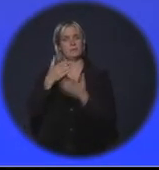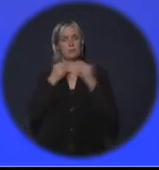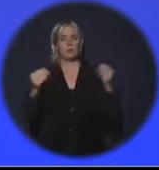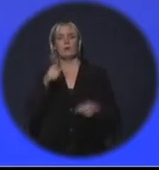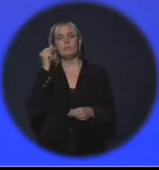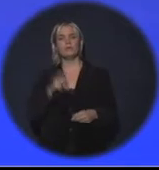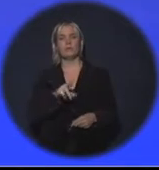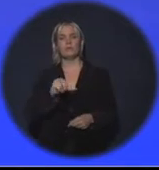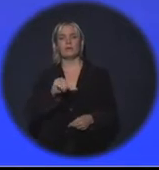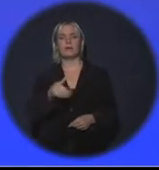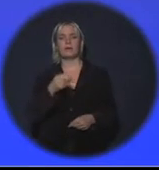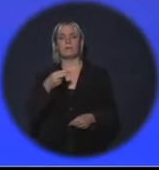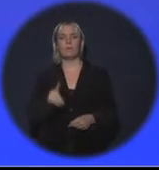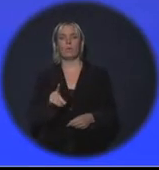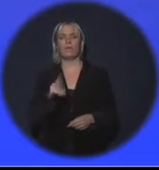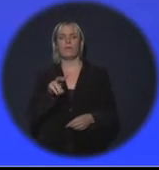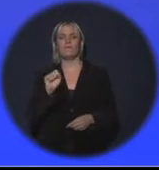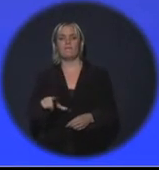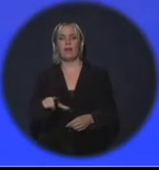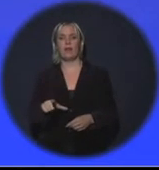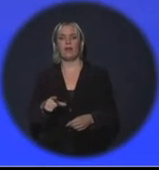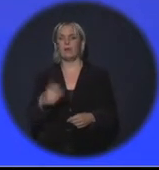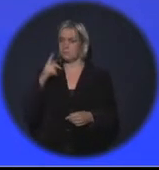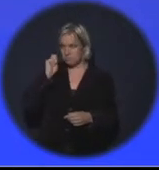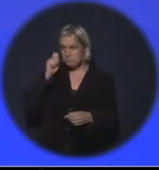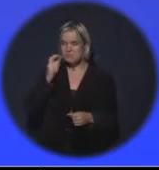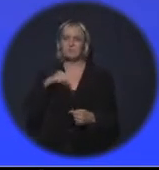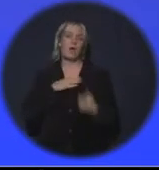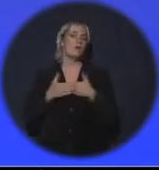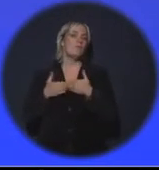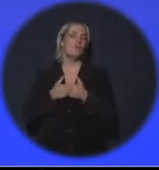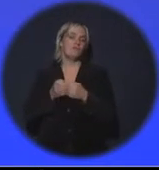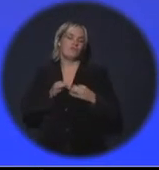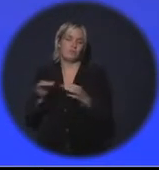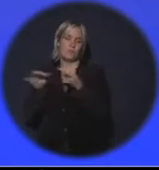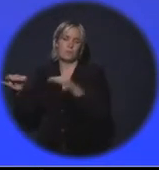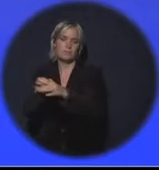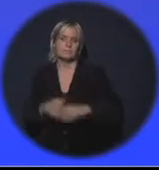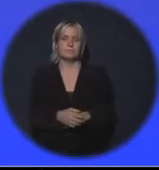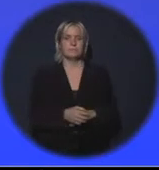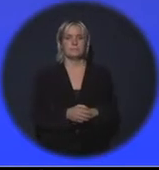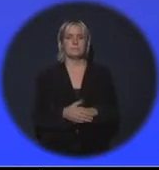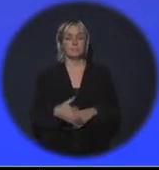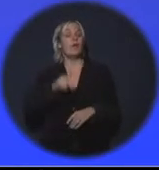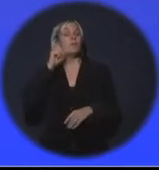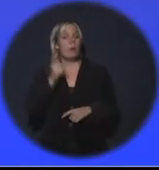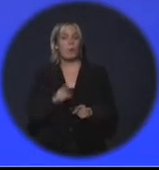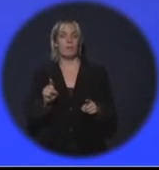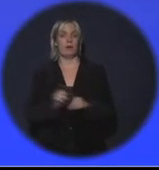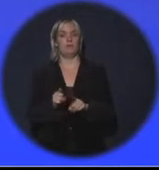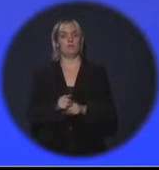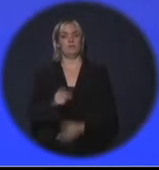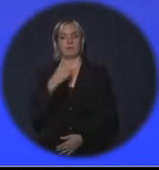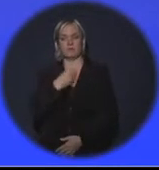Val, que je salue en particulier pour des raisons territoriales. Et pourquoi pas, mesdames et messieurs, à nouveau